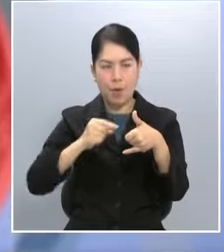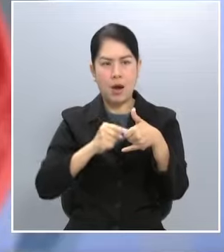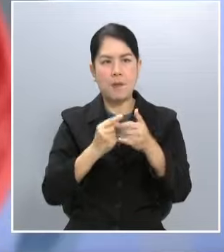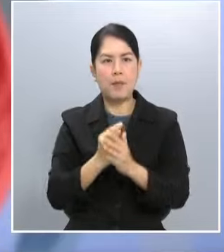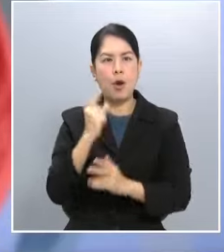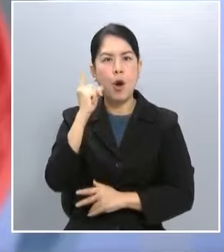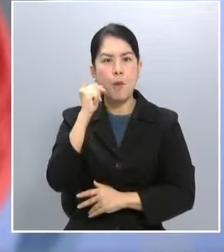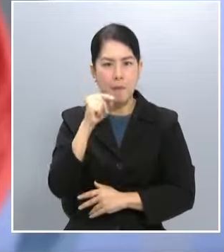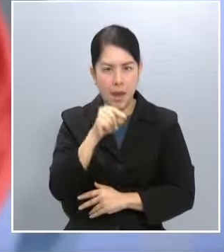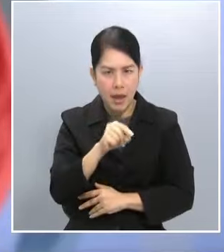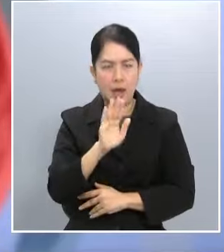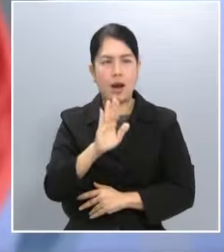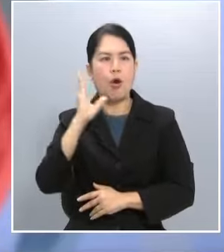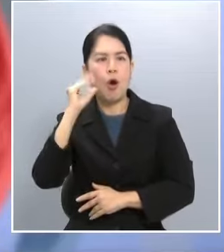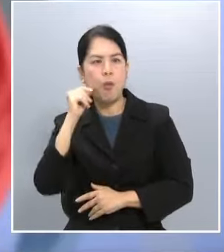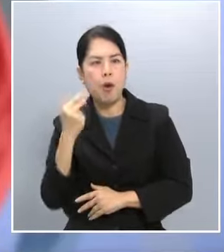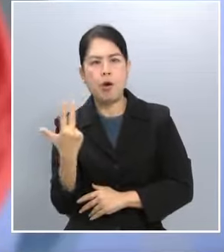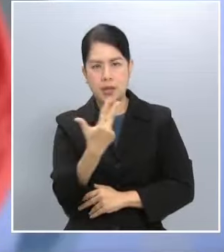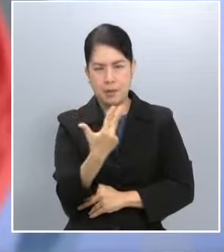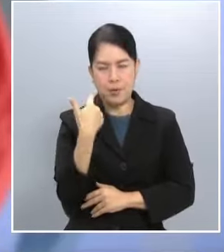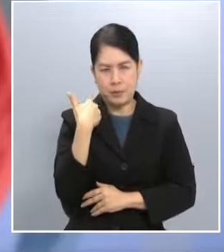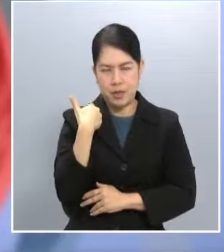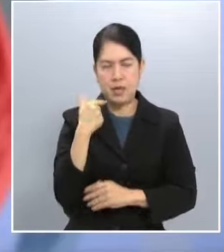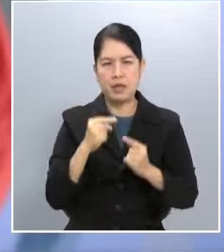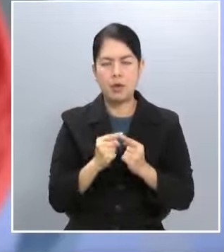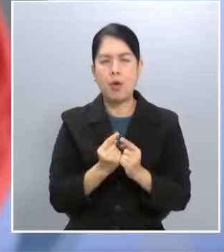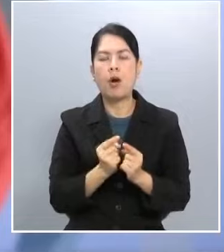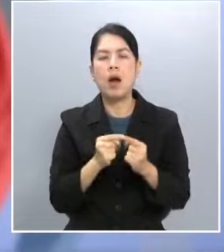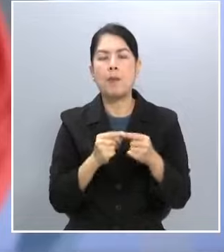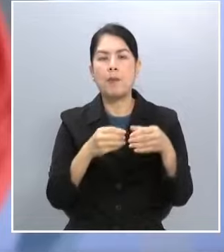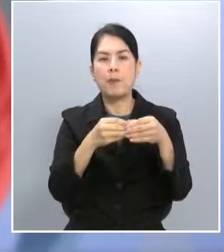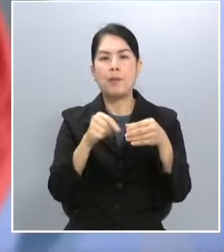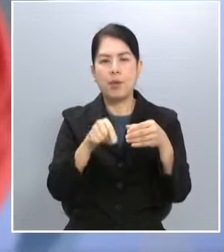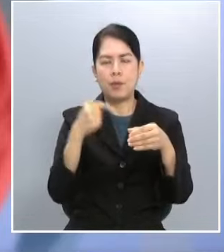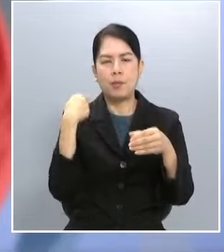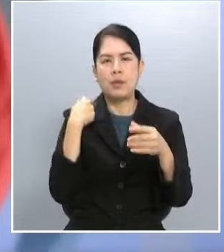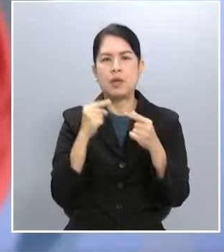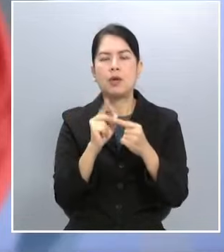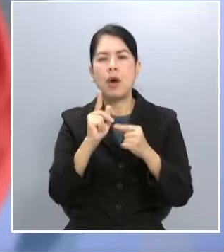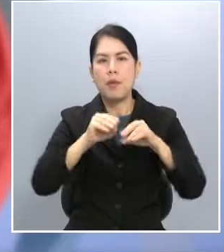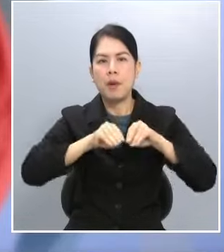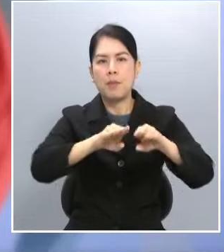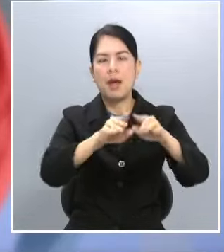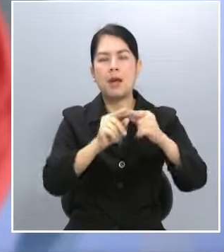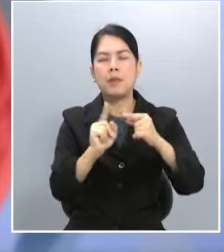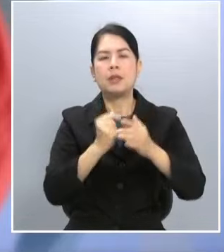แล้วก็คุณพ่อนะครับก็ร่วมกันแถลงข่าวนะครับที่กองปราบนะครับก็คือเมื่อกี้ได้ไปพม.